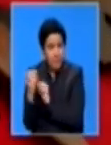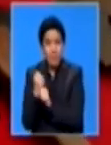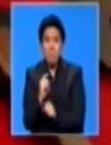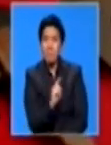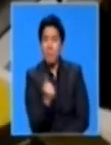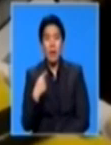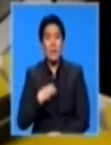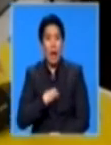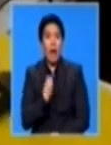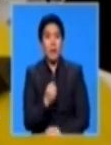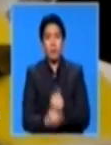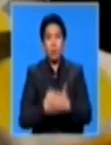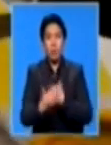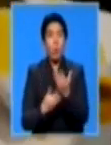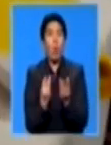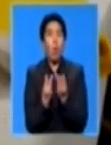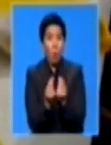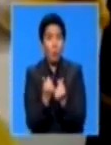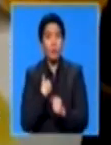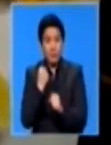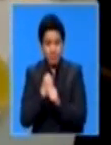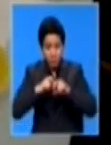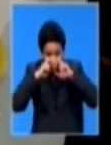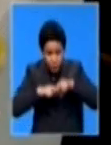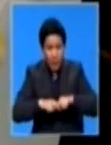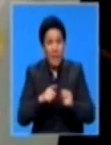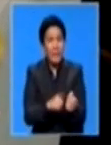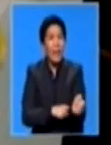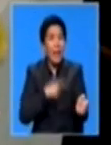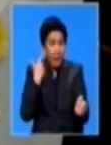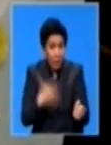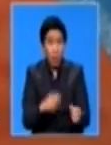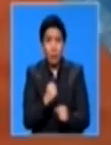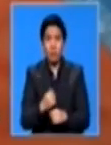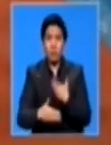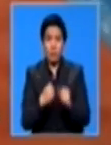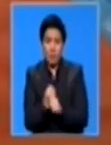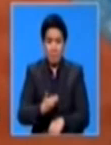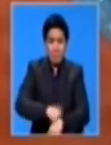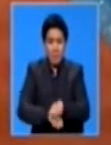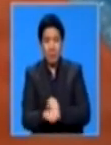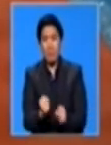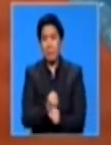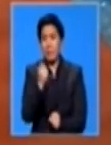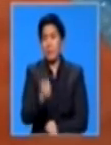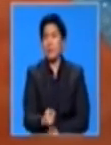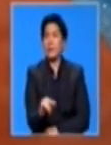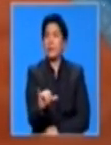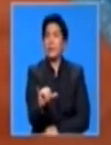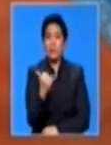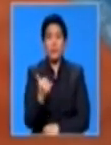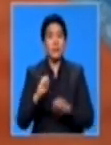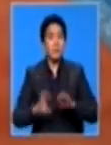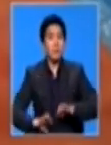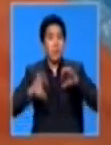ากให้ทำให้เร็วนะเรามีการวิจัยพัฒนาเรื่องนี้มาหลายอย่างด้วยกันแต่มันนำสู่การผลิตไม่ได้วันนี้รัฐบาลนี้ได้เอา